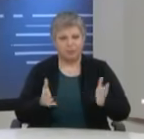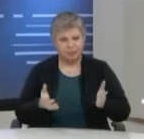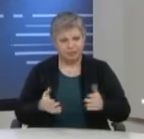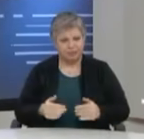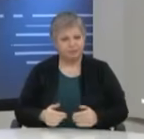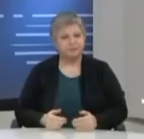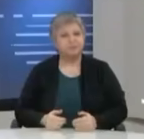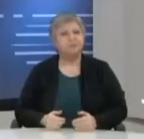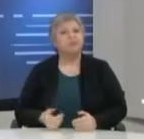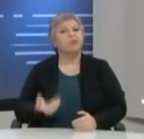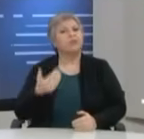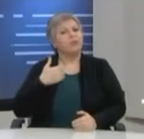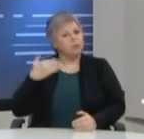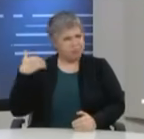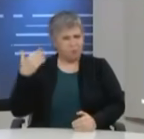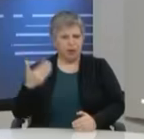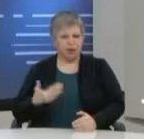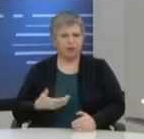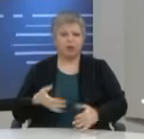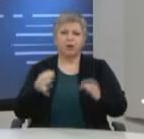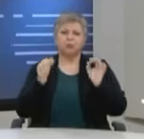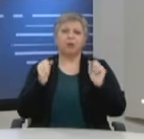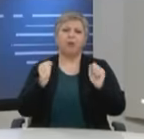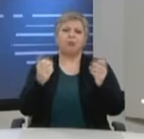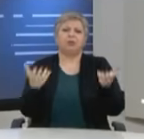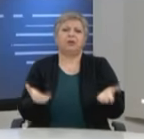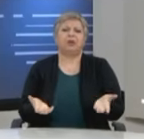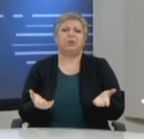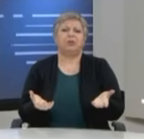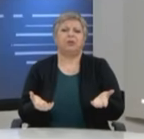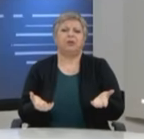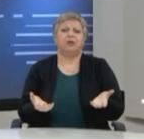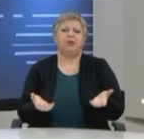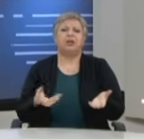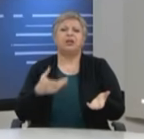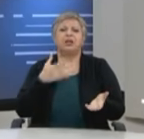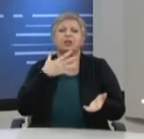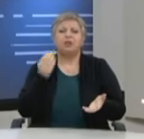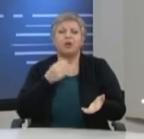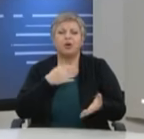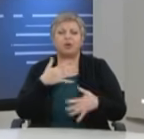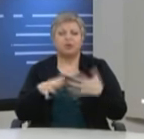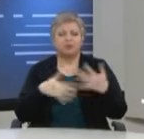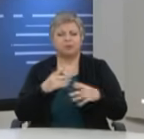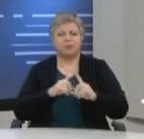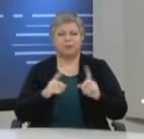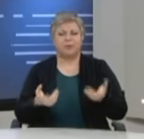Έχουμε κάνει μια πολύ ψύχρεμη συζήτηση. Κύριε Παπαδόπουλε, παρακαλούσα και εσείς να κρατήσετε την ψυχραιμία σας.